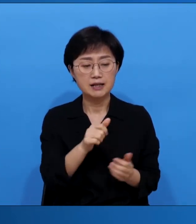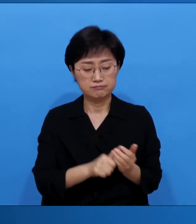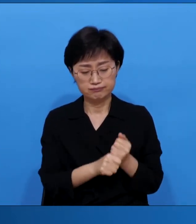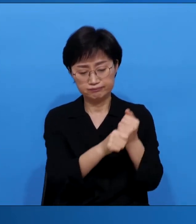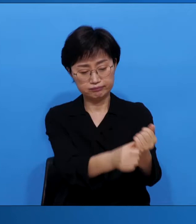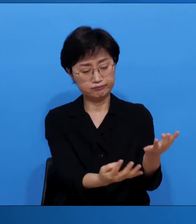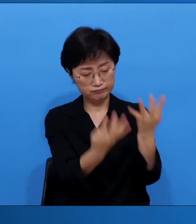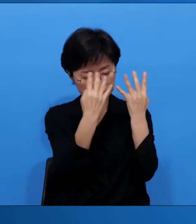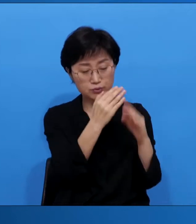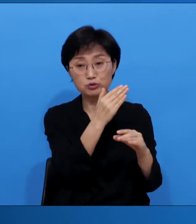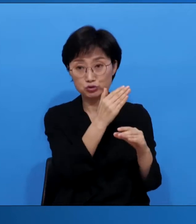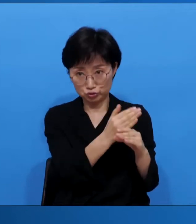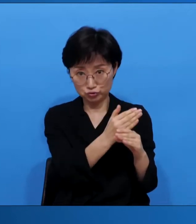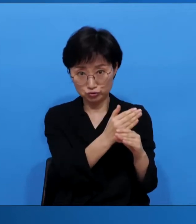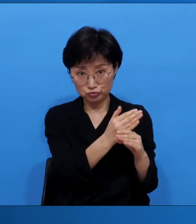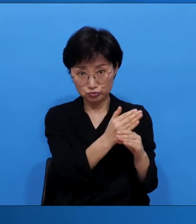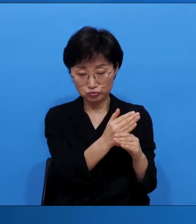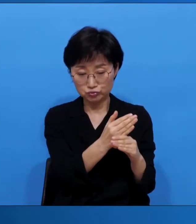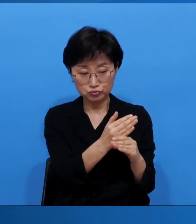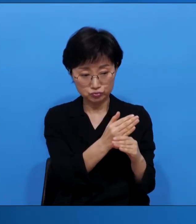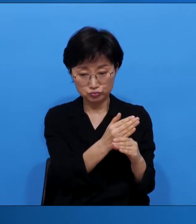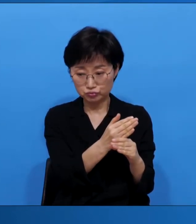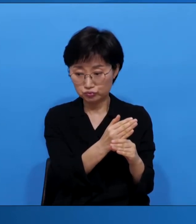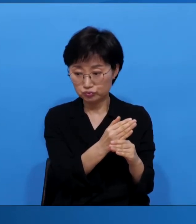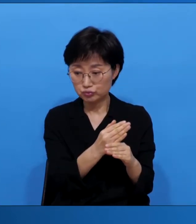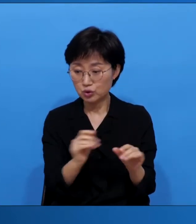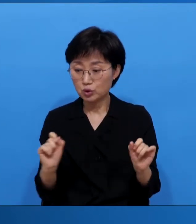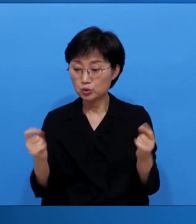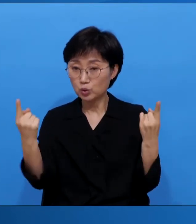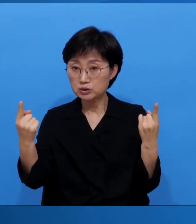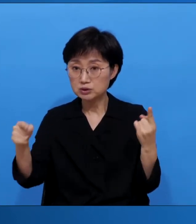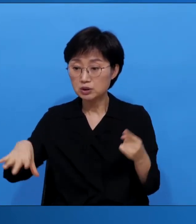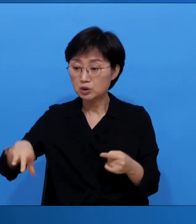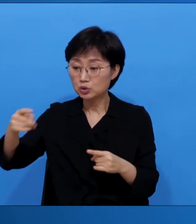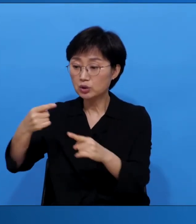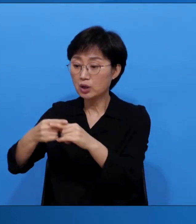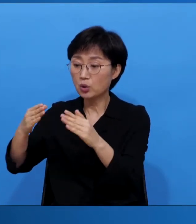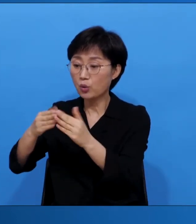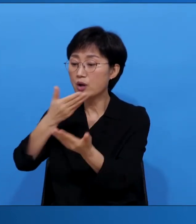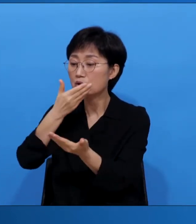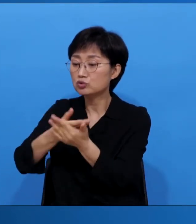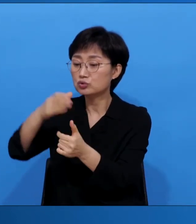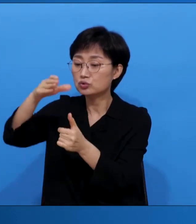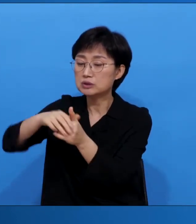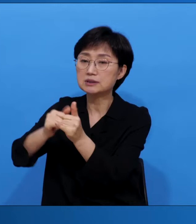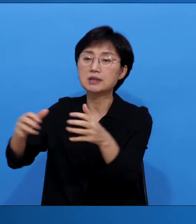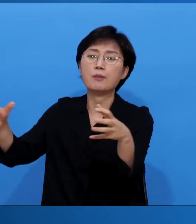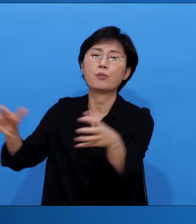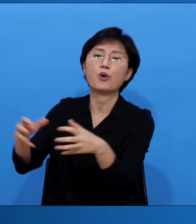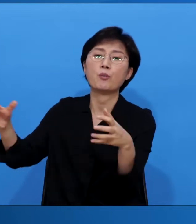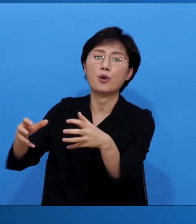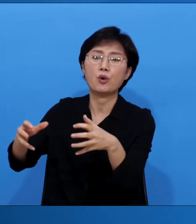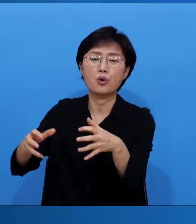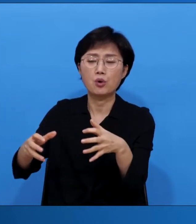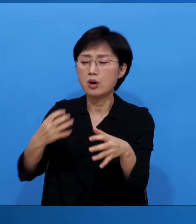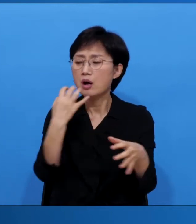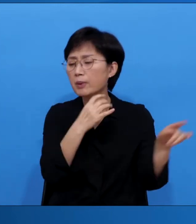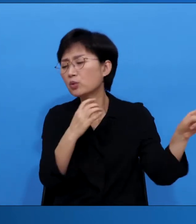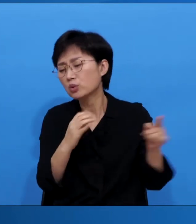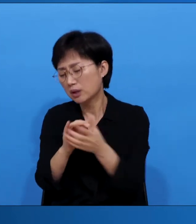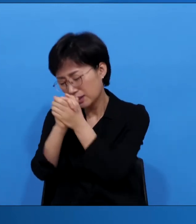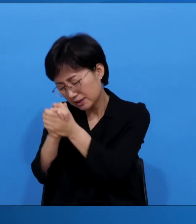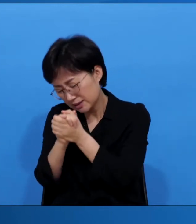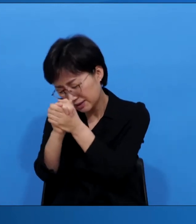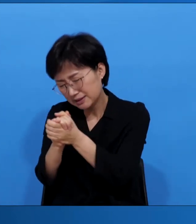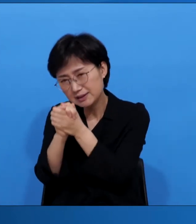밤에 중직자들이 모여서 밤새 기도한 겁니다. And it was at that night that the church officers gathered together to pray all night